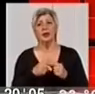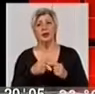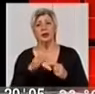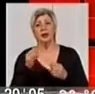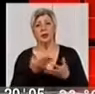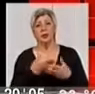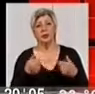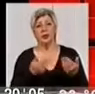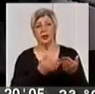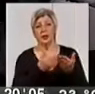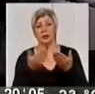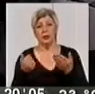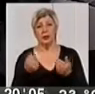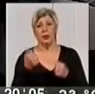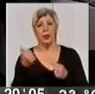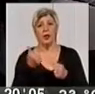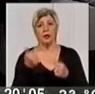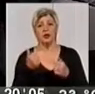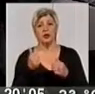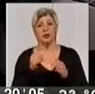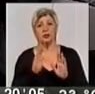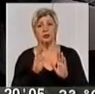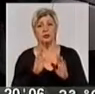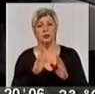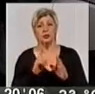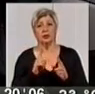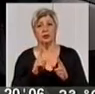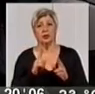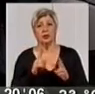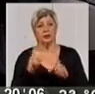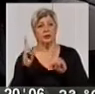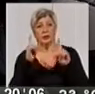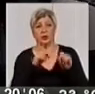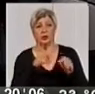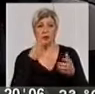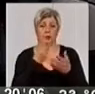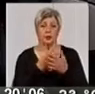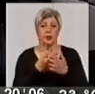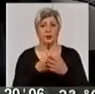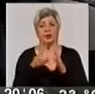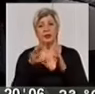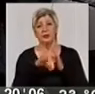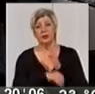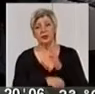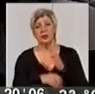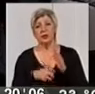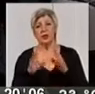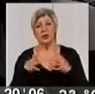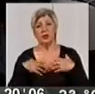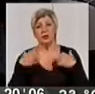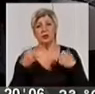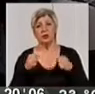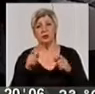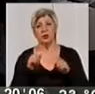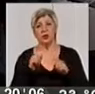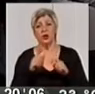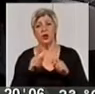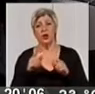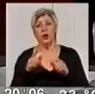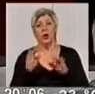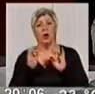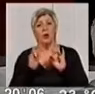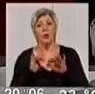їх перш ніж протестувати і винести на комісію, виїжджаємо, дивимося в кінці вже оздоровчої кампанії. І надаємо їм